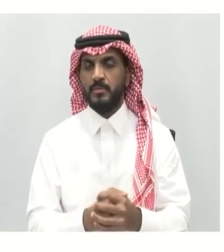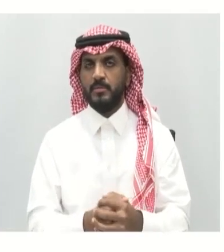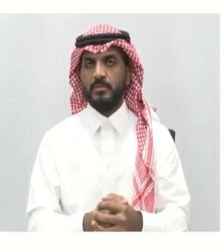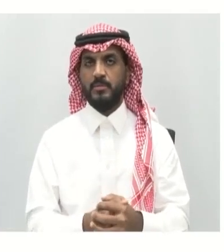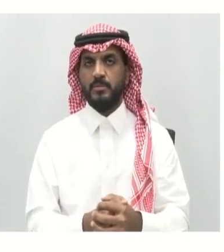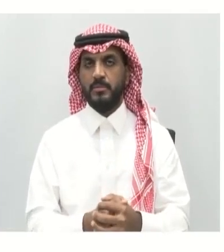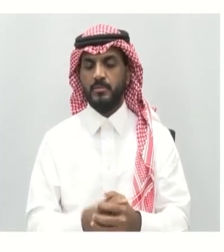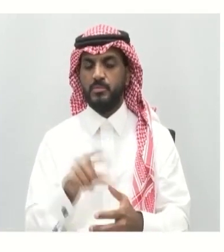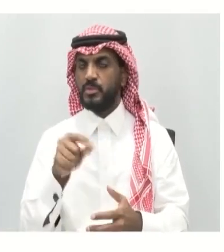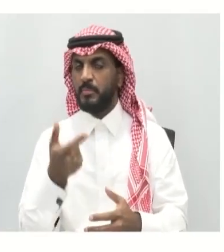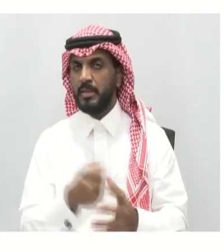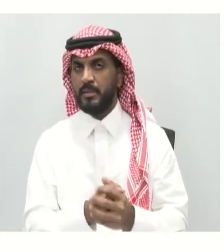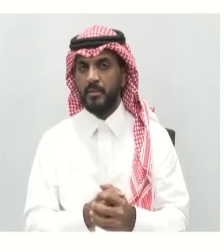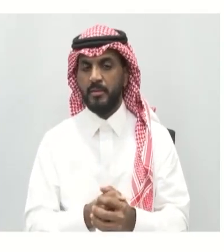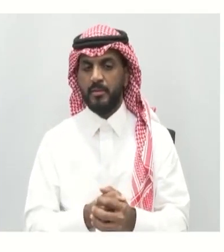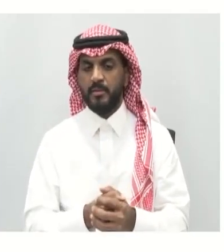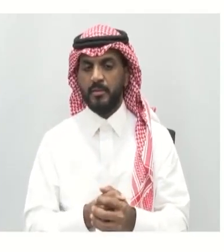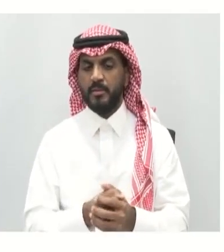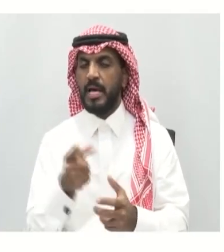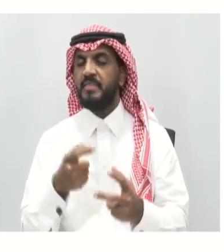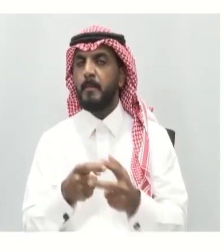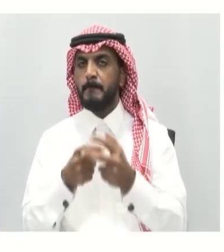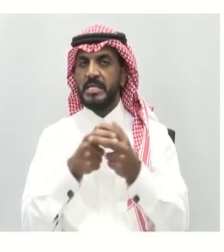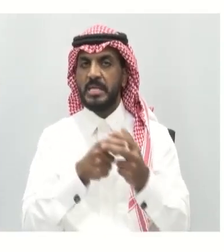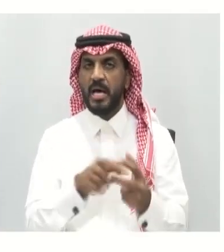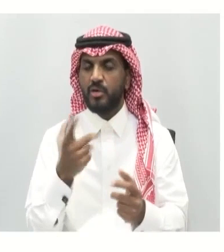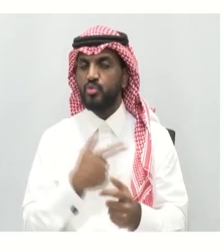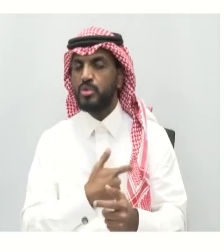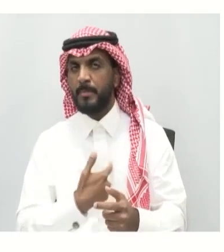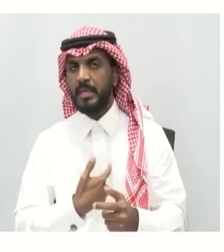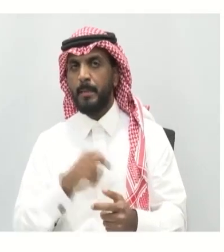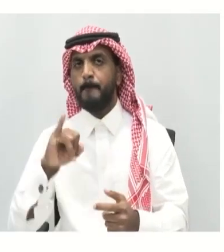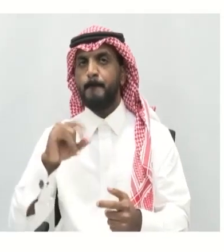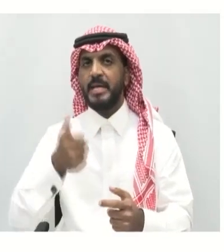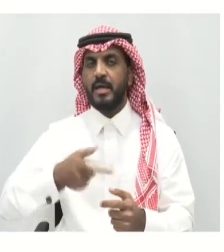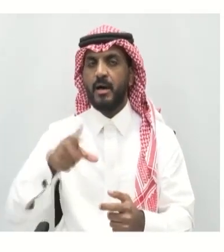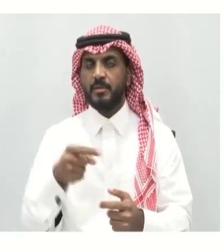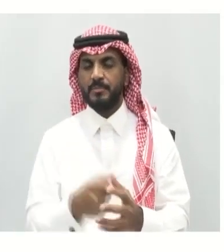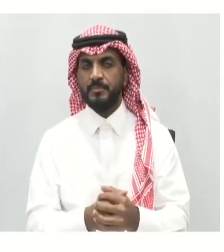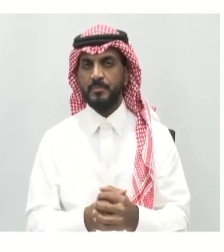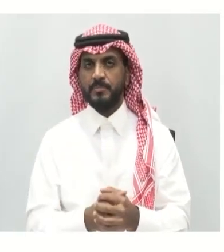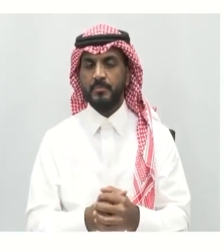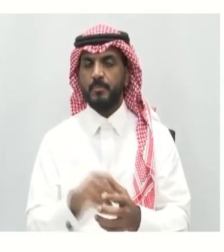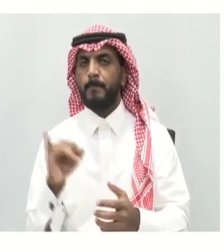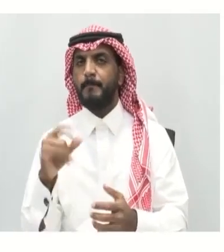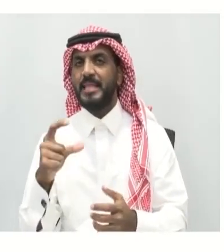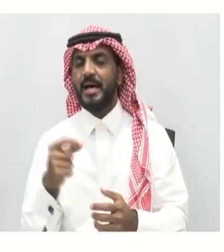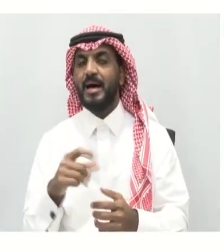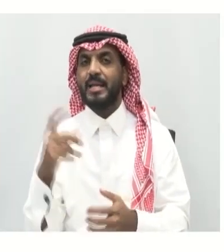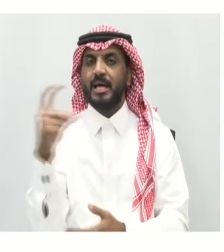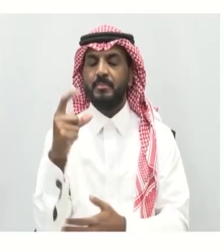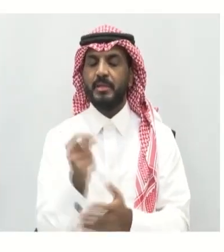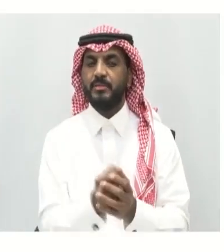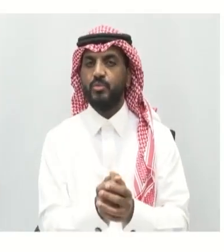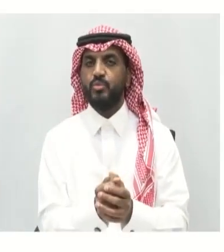مزين نسميه هذا المسار مدار القمر نقول الطريق